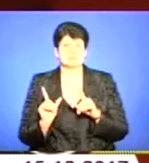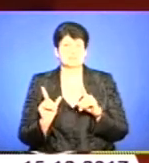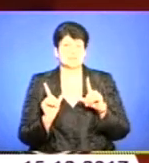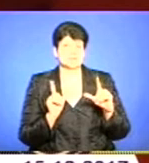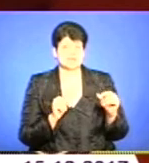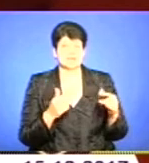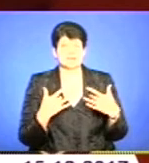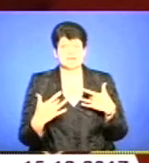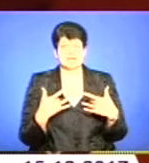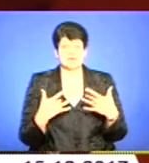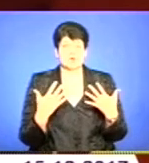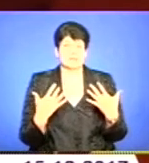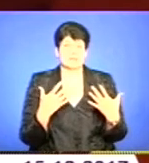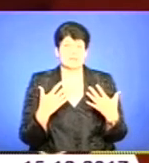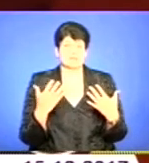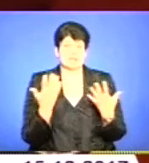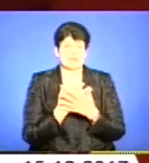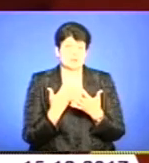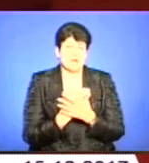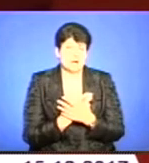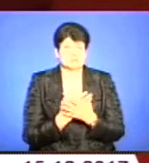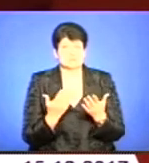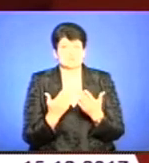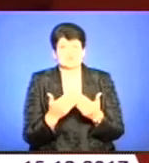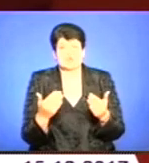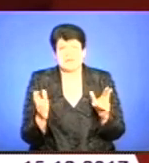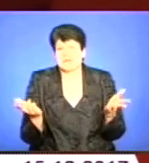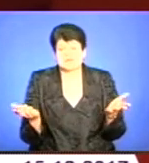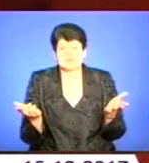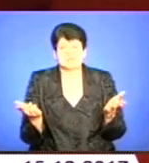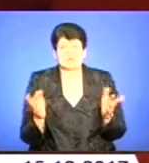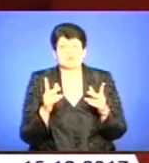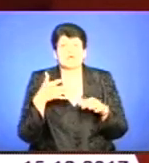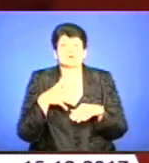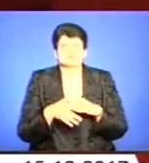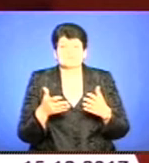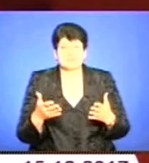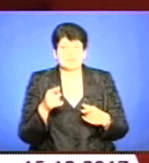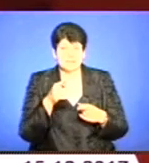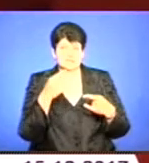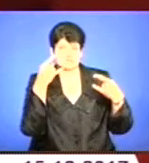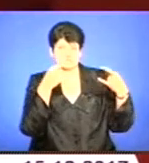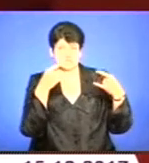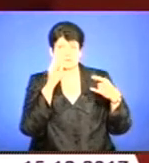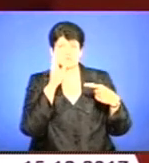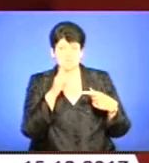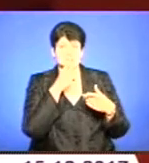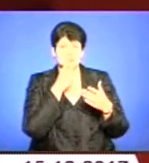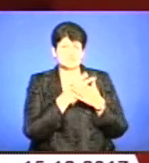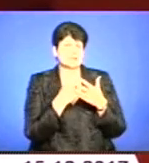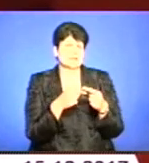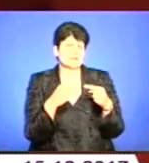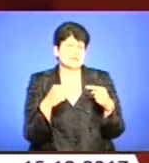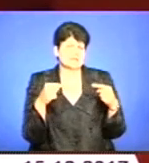кінотеатр, кіномузей, як хто для себе сприйме. От, там на екрані будуть транслюватися